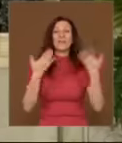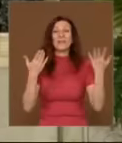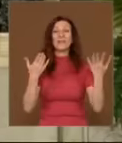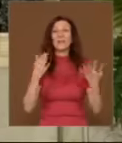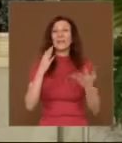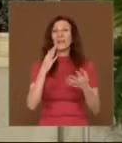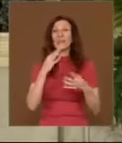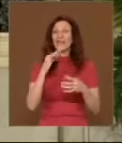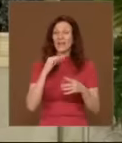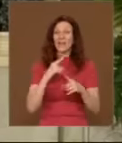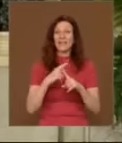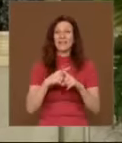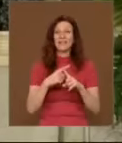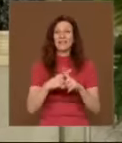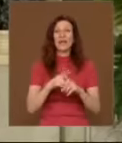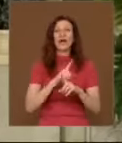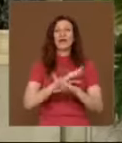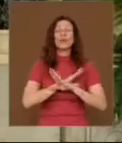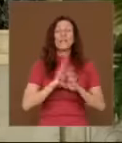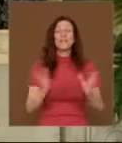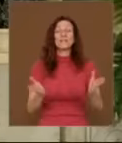Христа, възкресшего из мертвих.